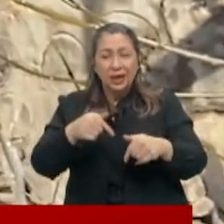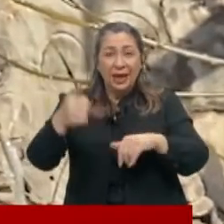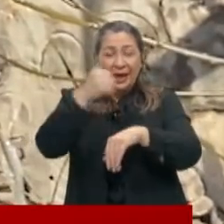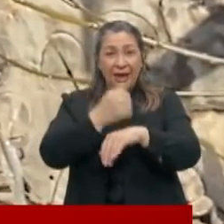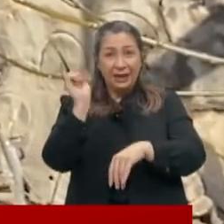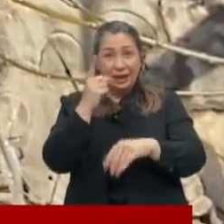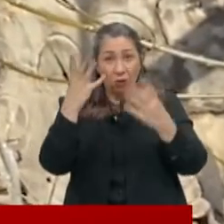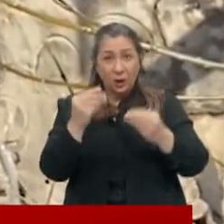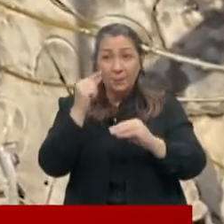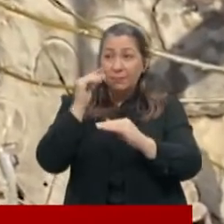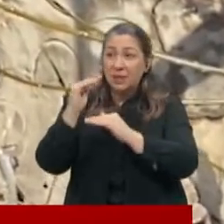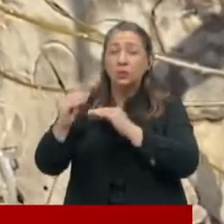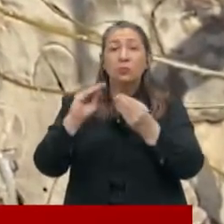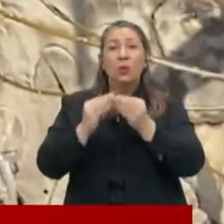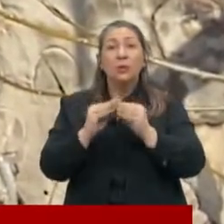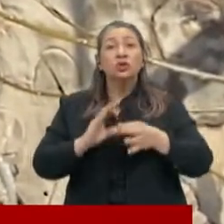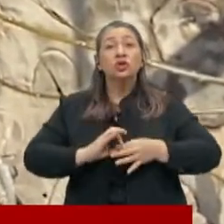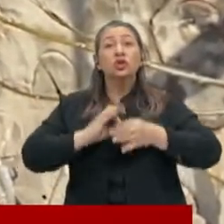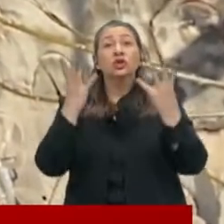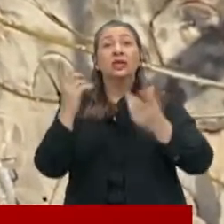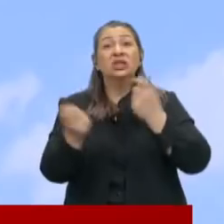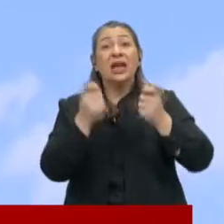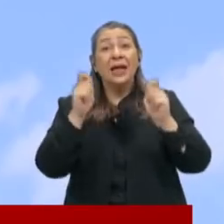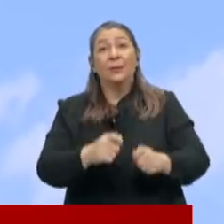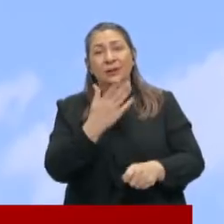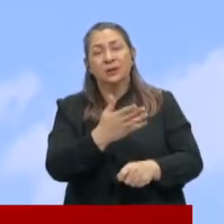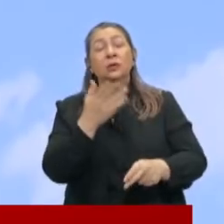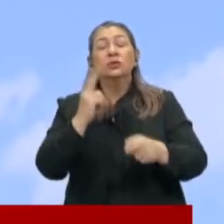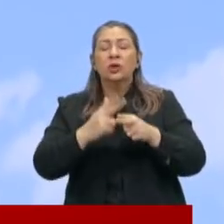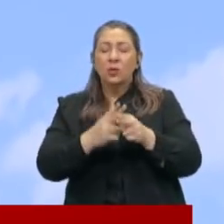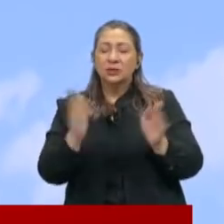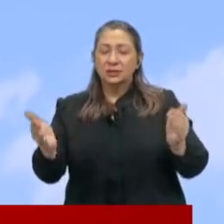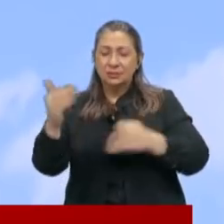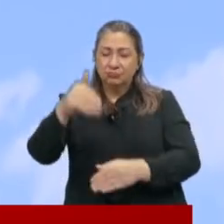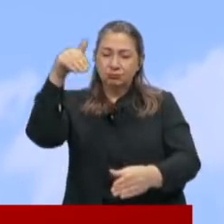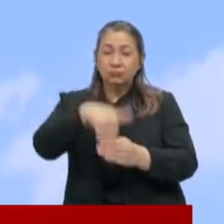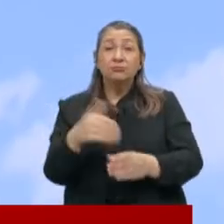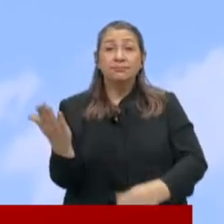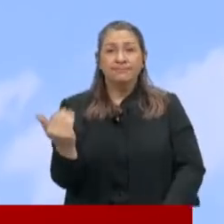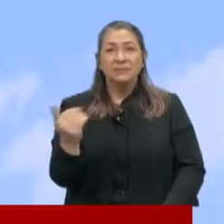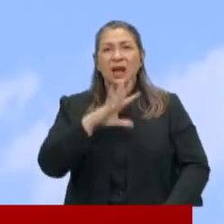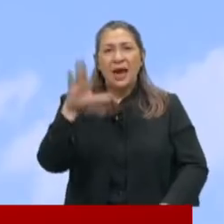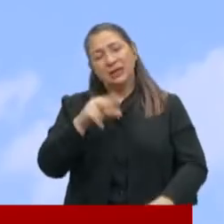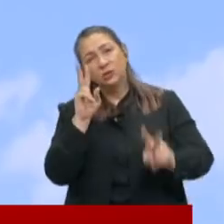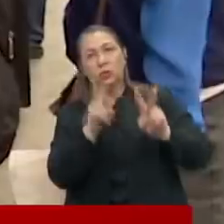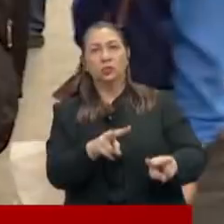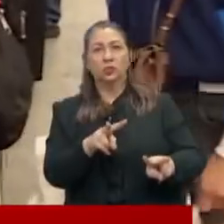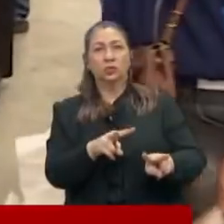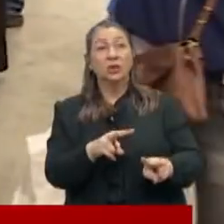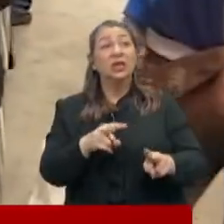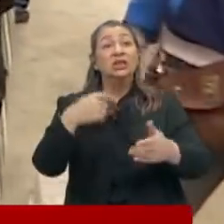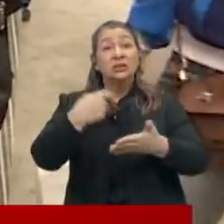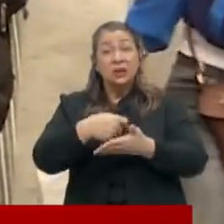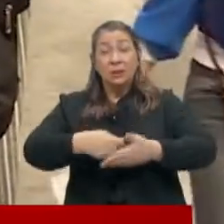iktidarda olarak milletin sorunlarını çözecek işler yapın. Bir an evvel sandığı getirsinler. Herkes boyunun ölçüsünü alsın.